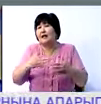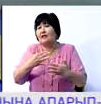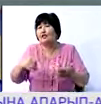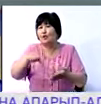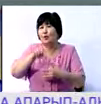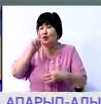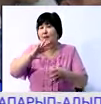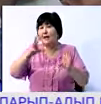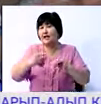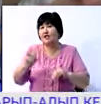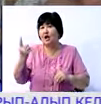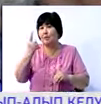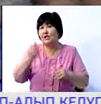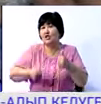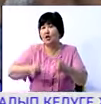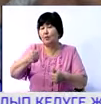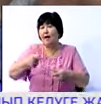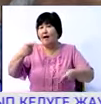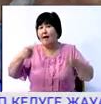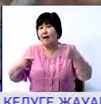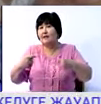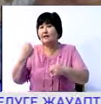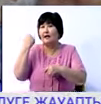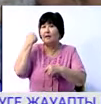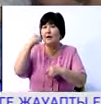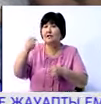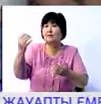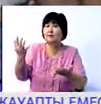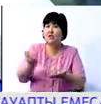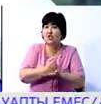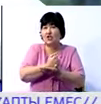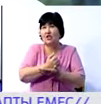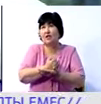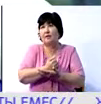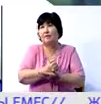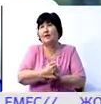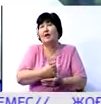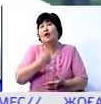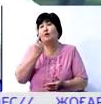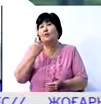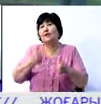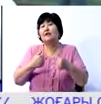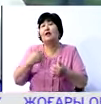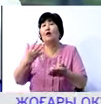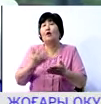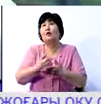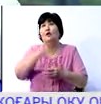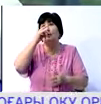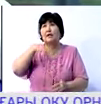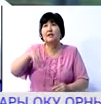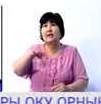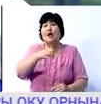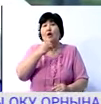білді. Нәтижесінде бірінші белдесуінде қарсыласына бой бермей айқын басымдықпен жеңіске жетті. Бірінші сатымды ұттым. Қазақстанда барлығы